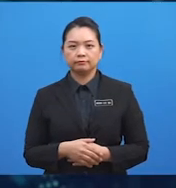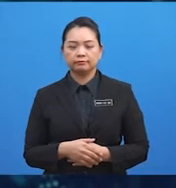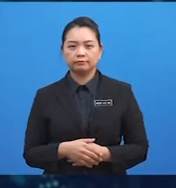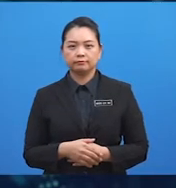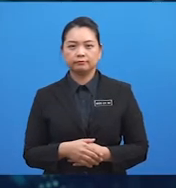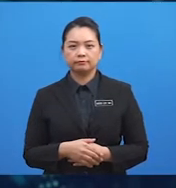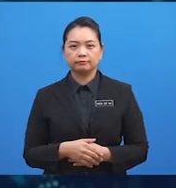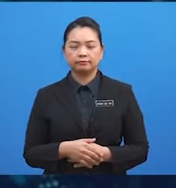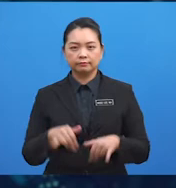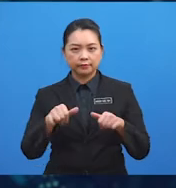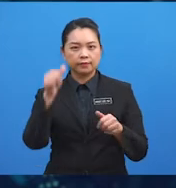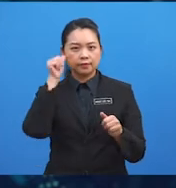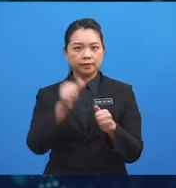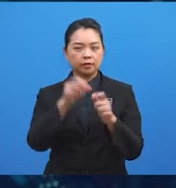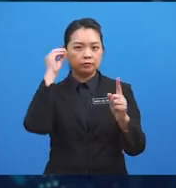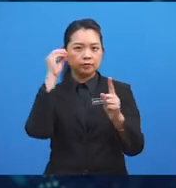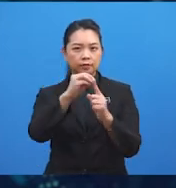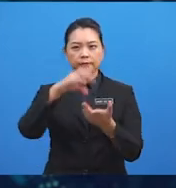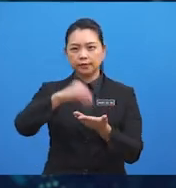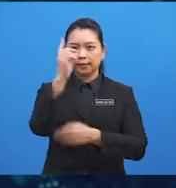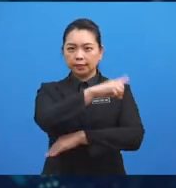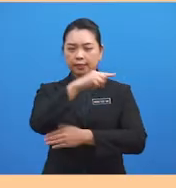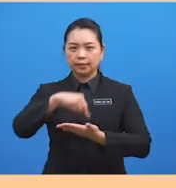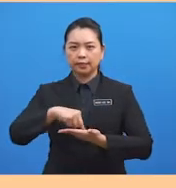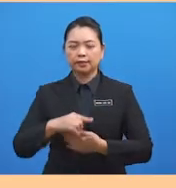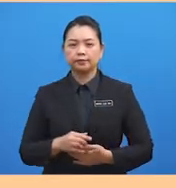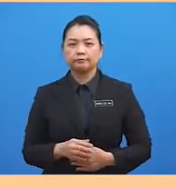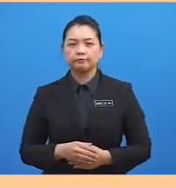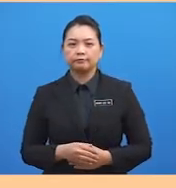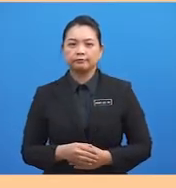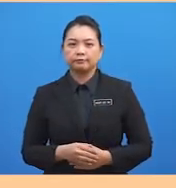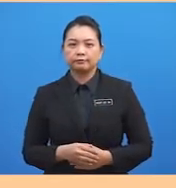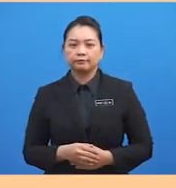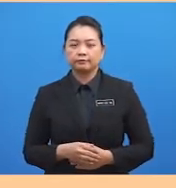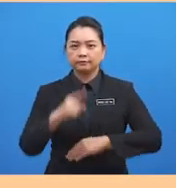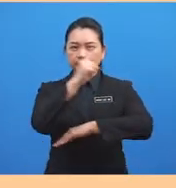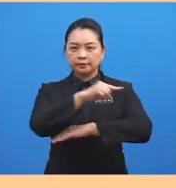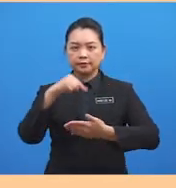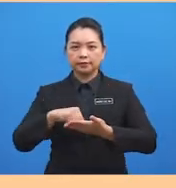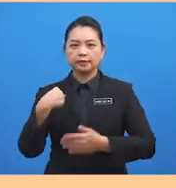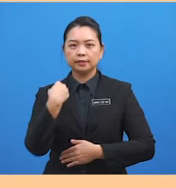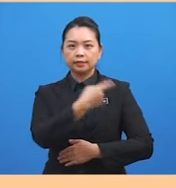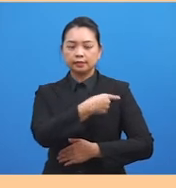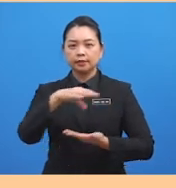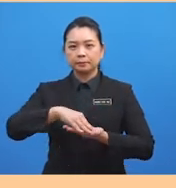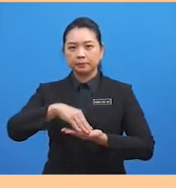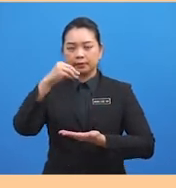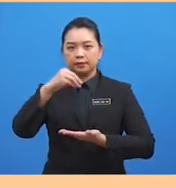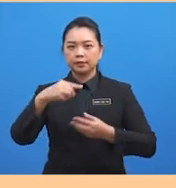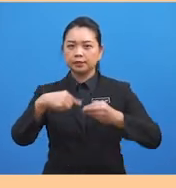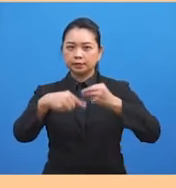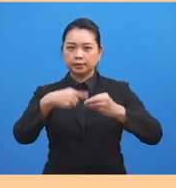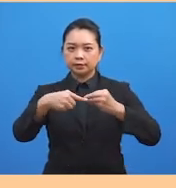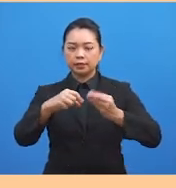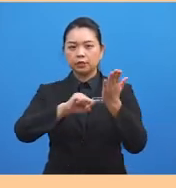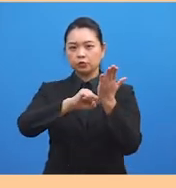Masih ingat objektif pembelajaran hari ini? Ya, hari ini kita mempelajari